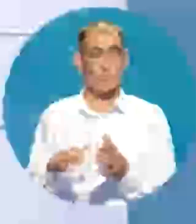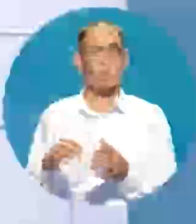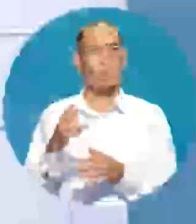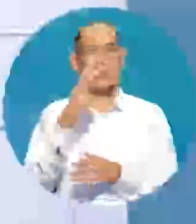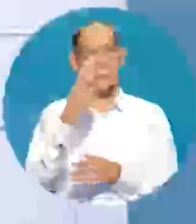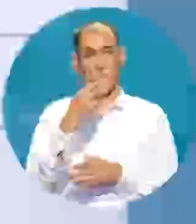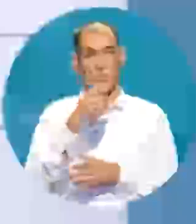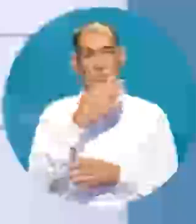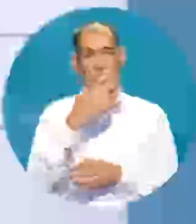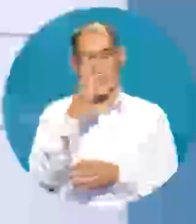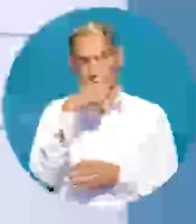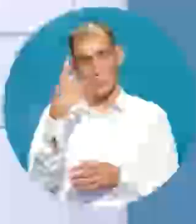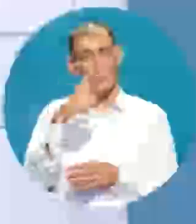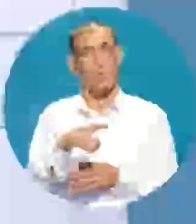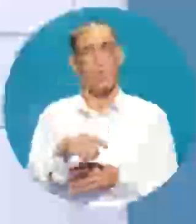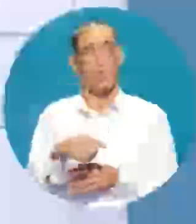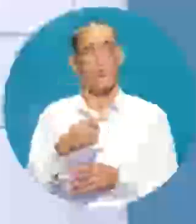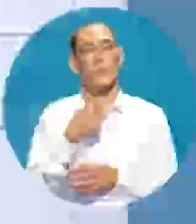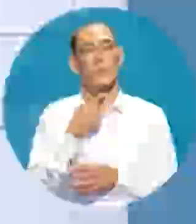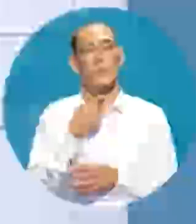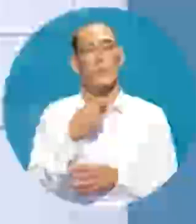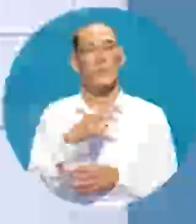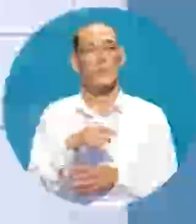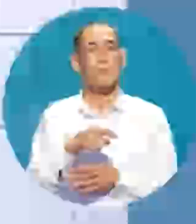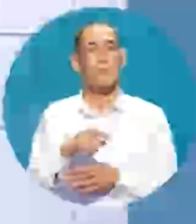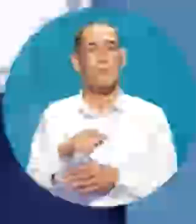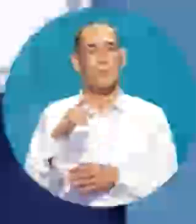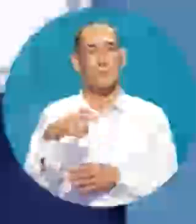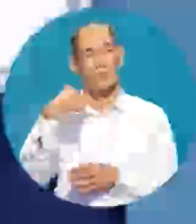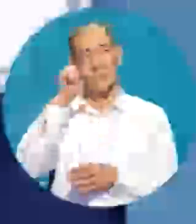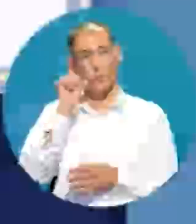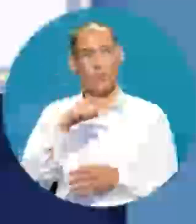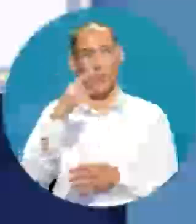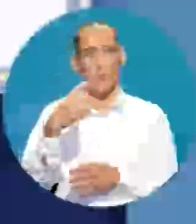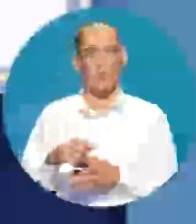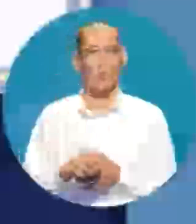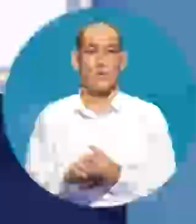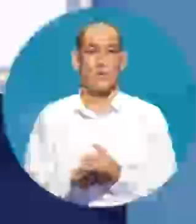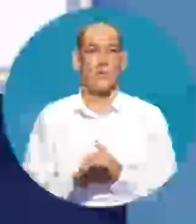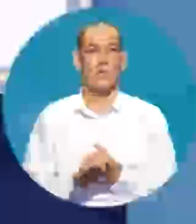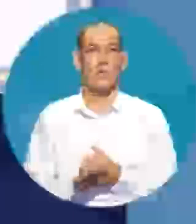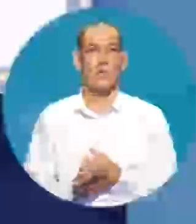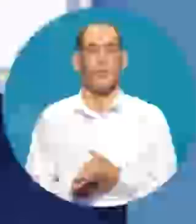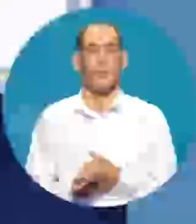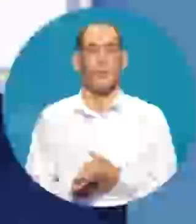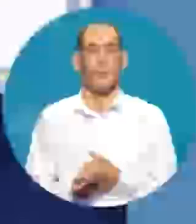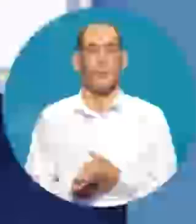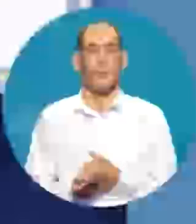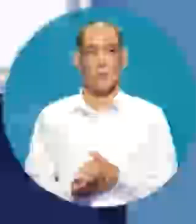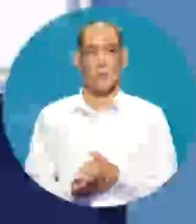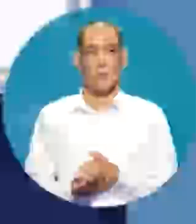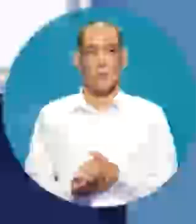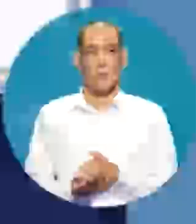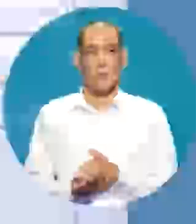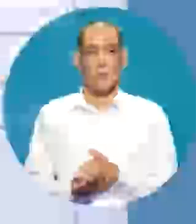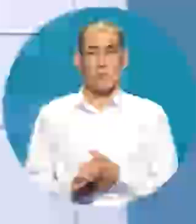Әне оқушылар, ыр сөзінің кіші һәм үлкен әрбі жазба түрі.